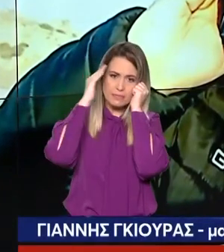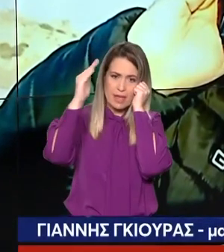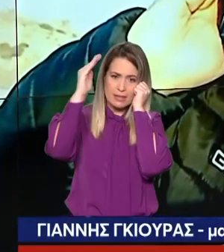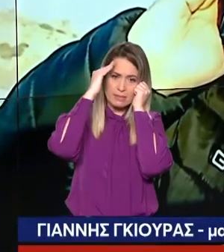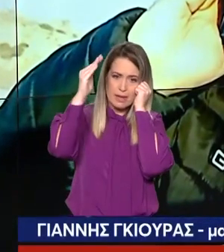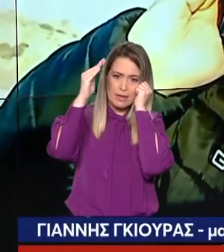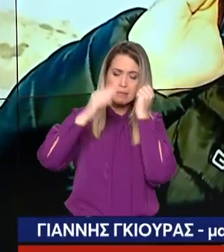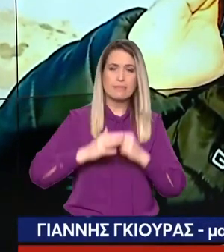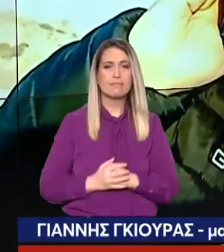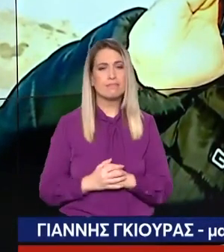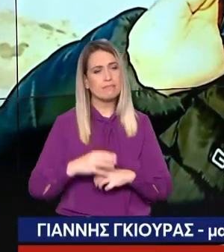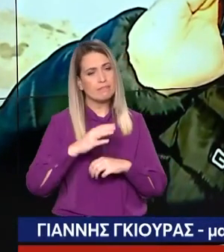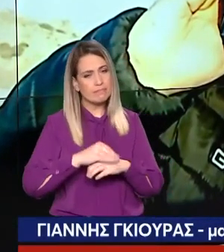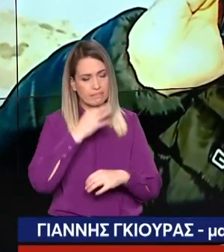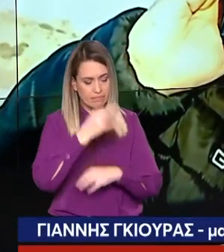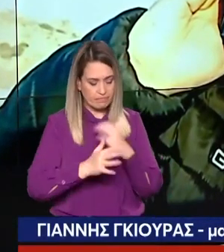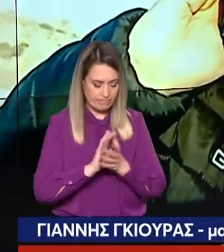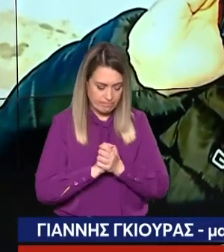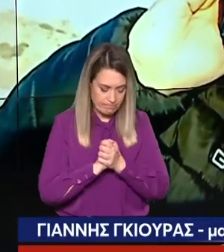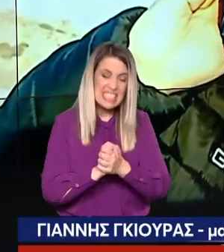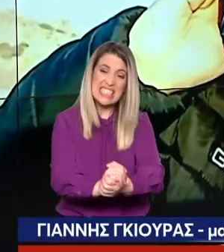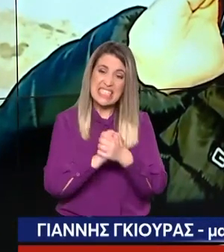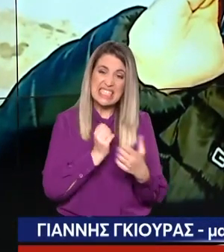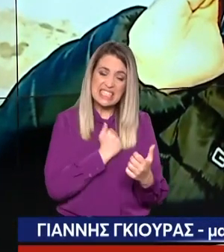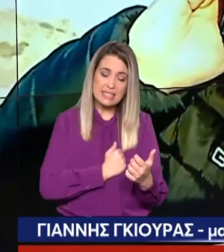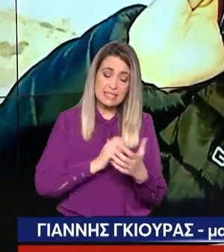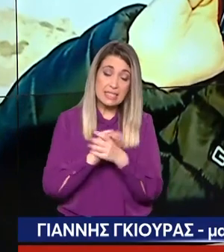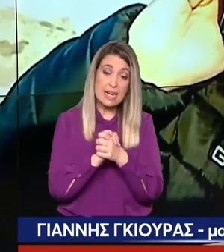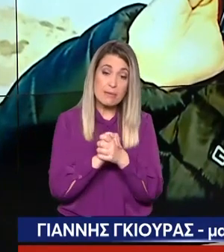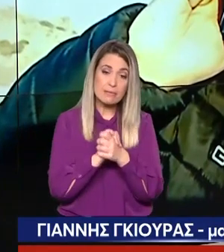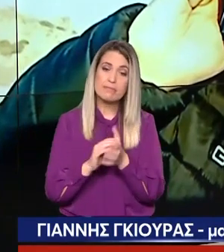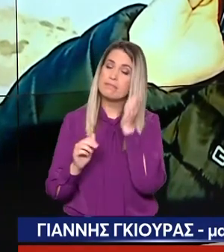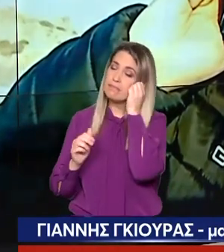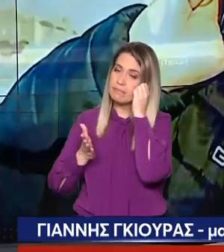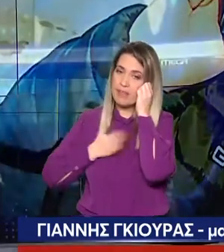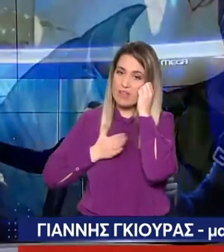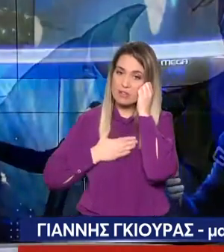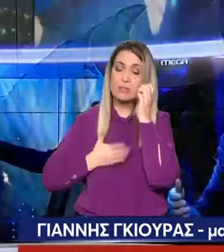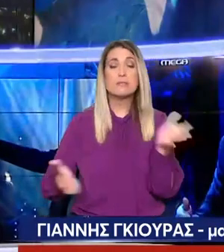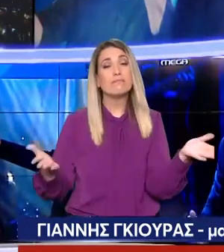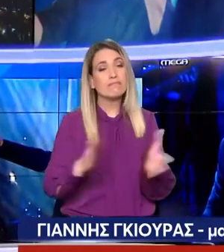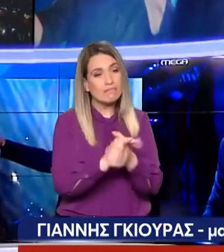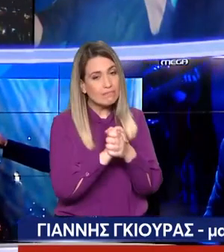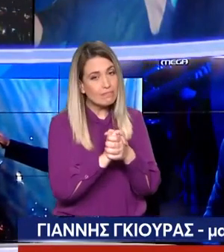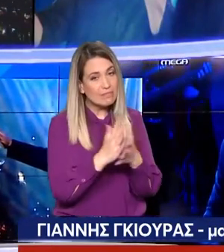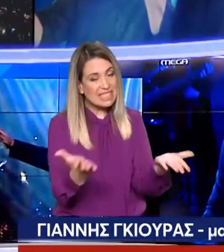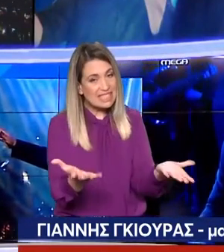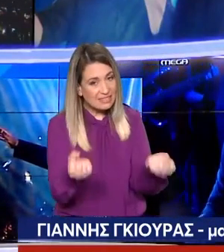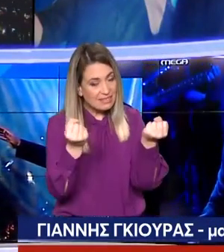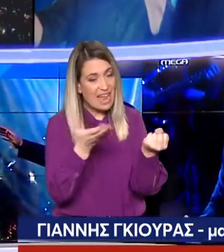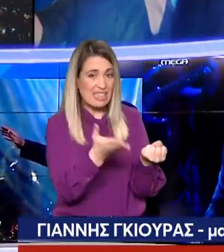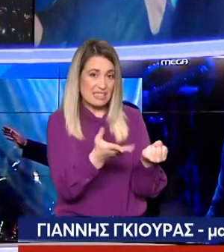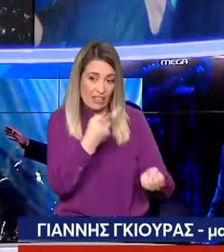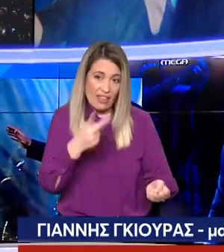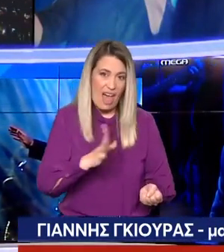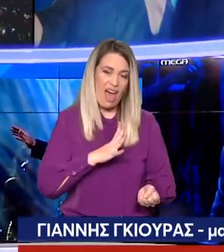σας. Τα πιο θερμά συλληπιτήρια όλων μας, συλληπιτήρια που... Ευχαριστούμε πάρα πολύ. Λέμε σε εσάς που είστε οι δικοί του άνθρωποι